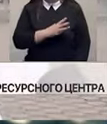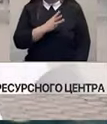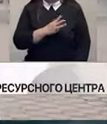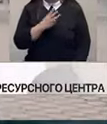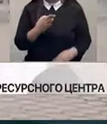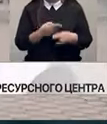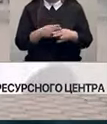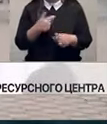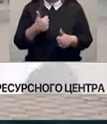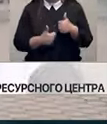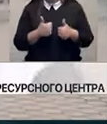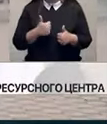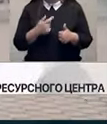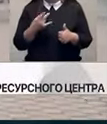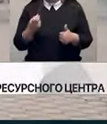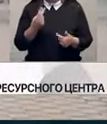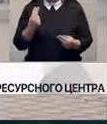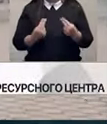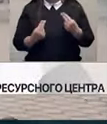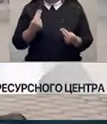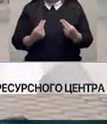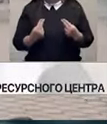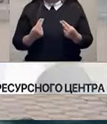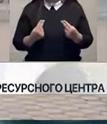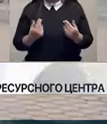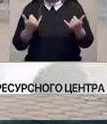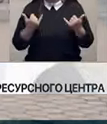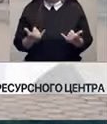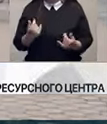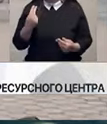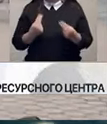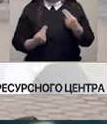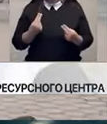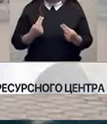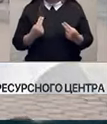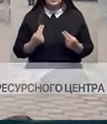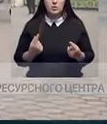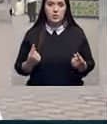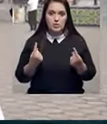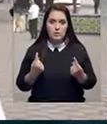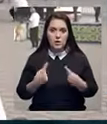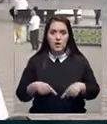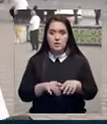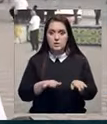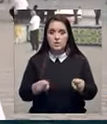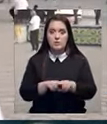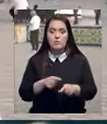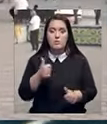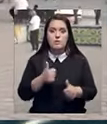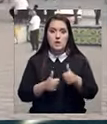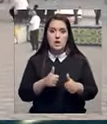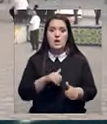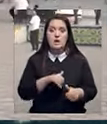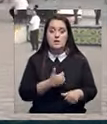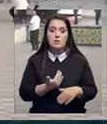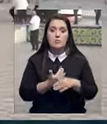микрорайонов прошли конкурсы национальных игр. Но размах был невелик. Сегодня эти игры проходят в масштабе. Организовывая подобные соревнования, мы хотим